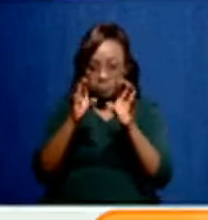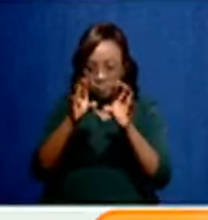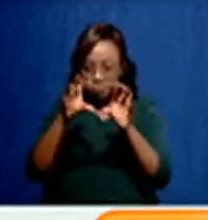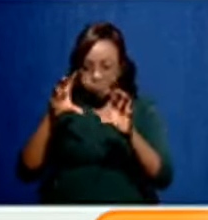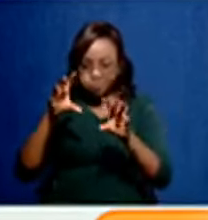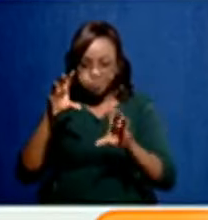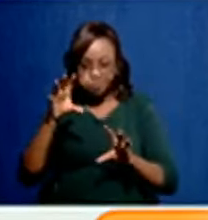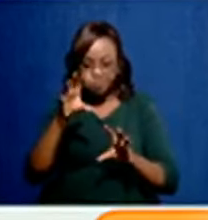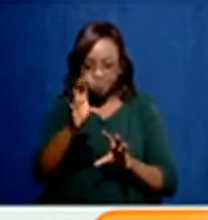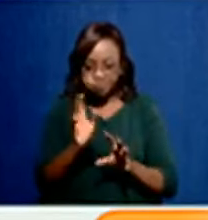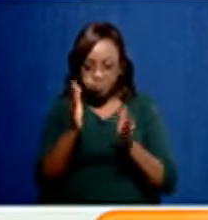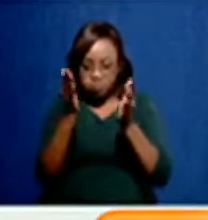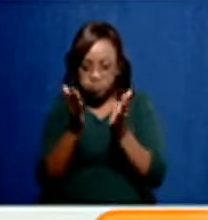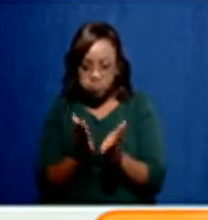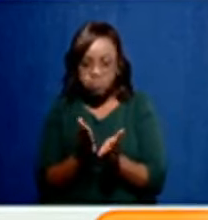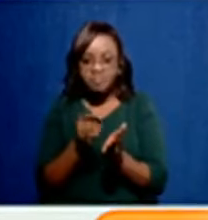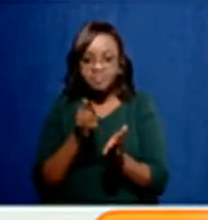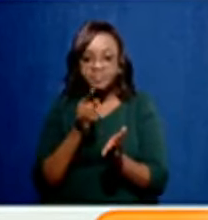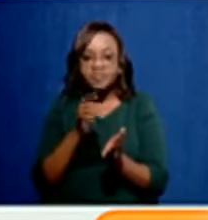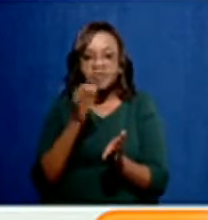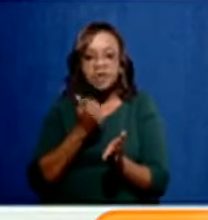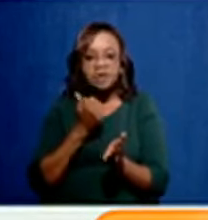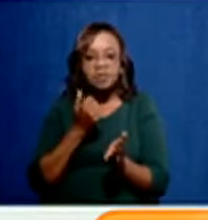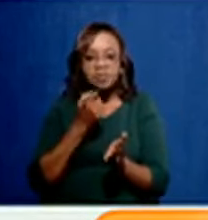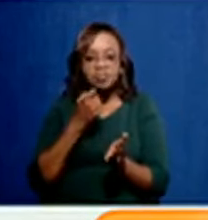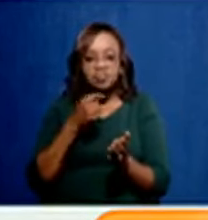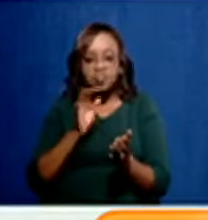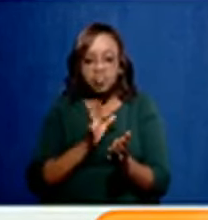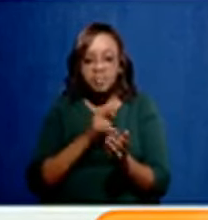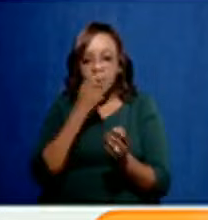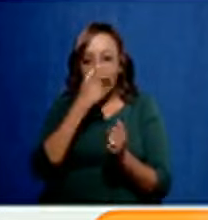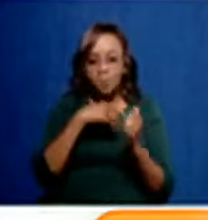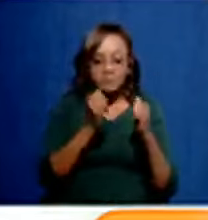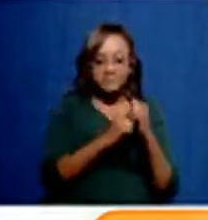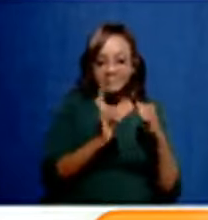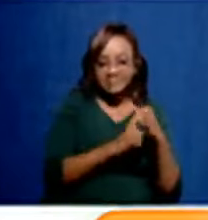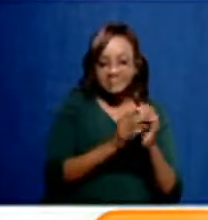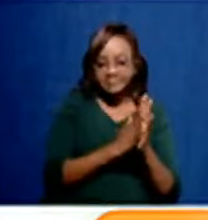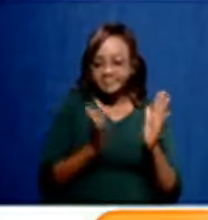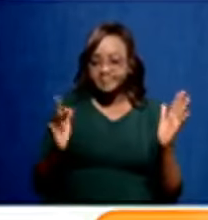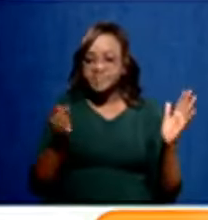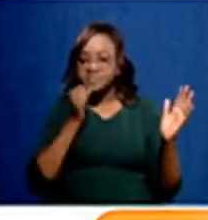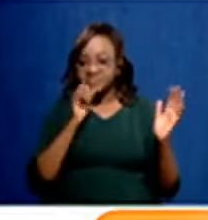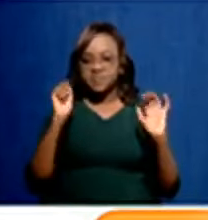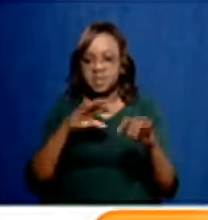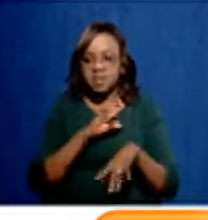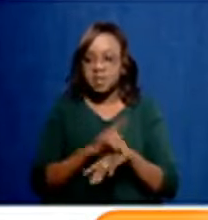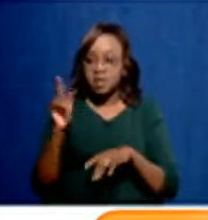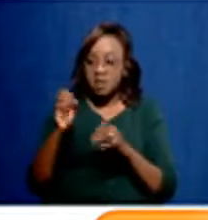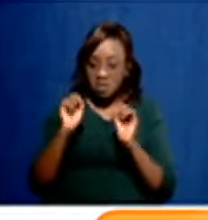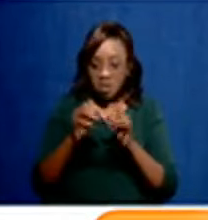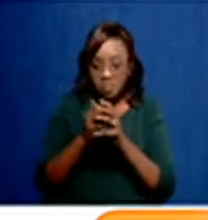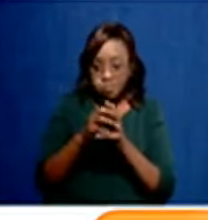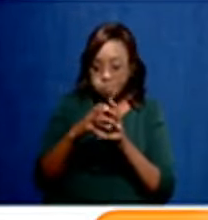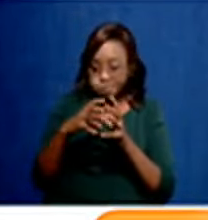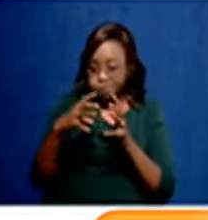inapatikana kwa wanawake ambao wako na miaka 16 hadi 50. Uvimbe huo unaweza kukua na kuwa mkubwa